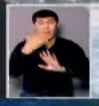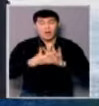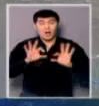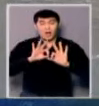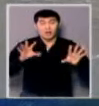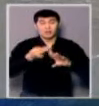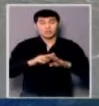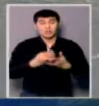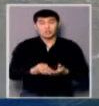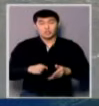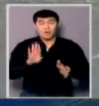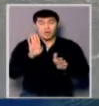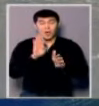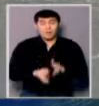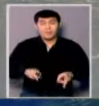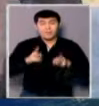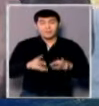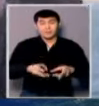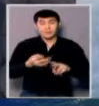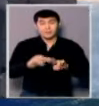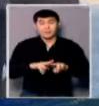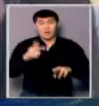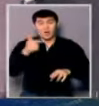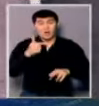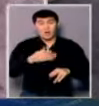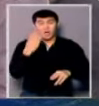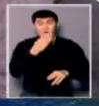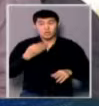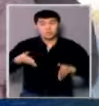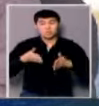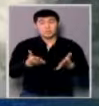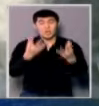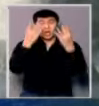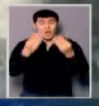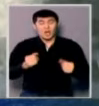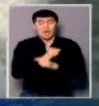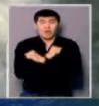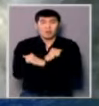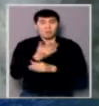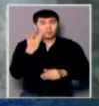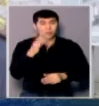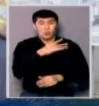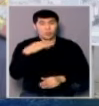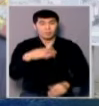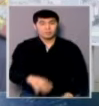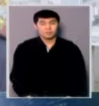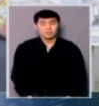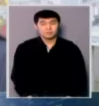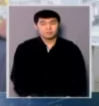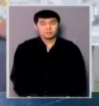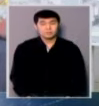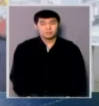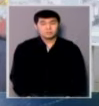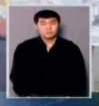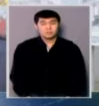ескертуде. Құтқарушылардың сөзіне сүйенсек, атыраулықтар жайыққа демалыс күндері көп келеді екен. Ежедневно выходят